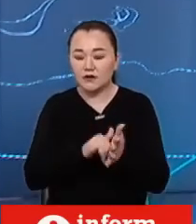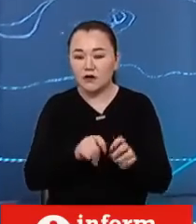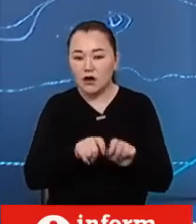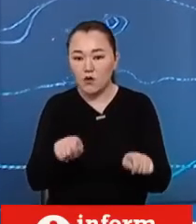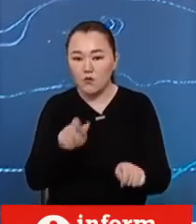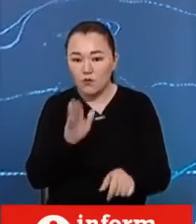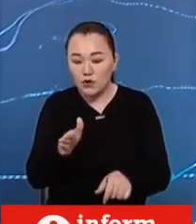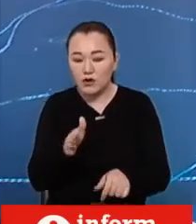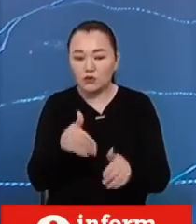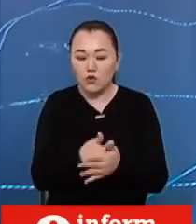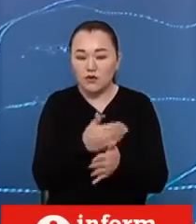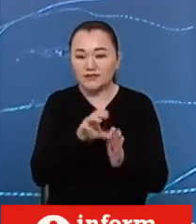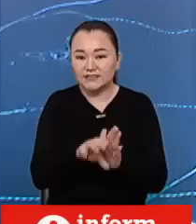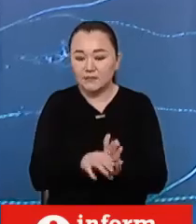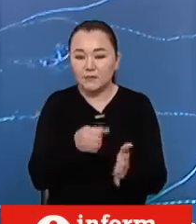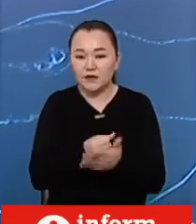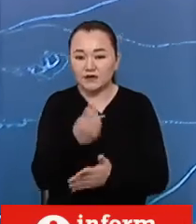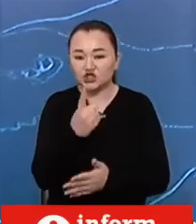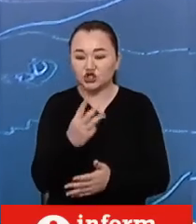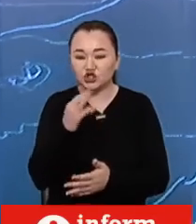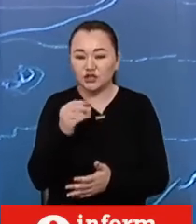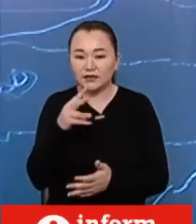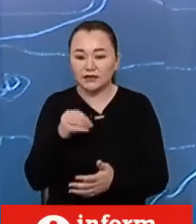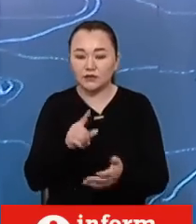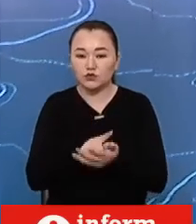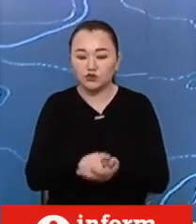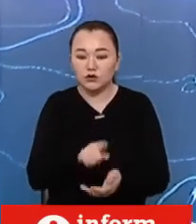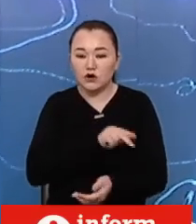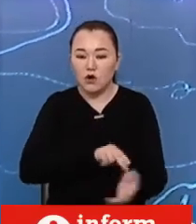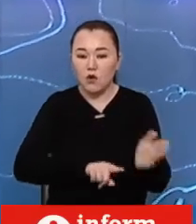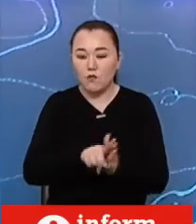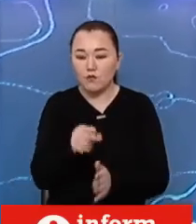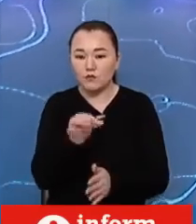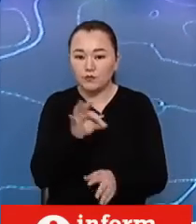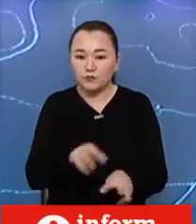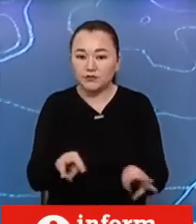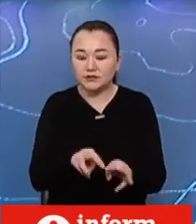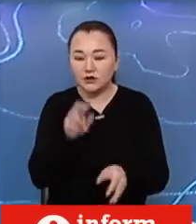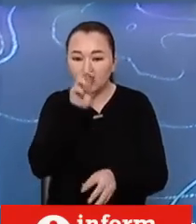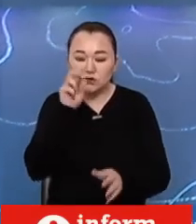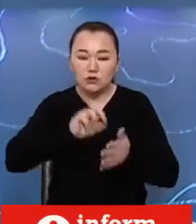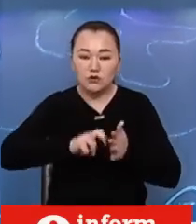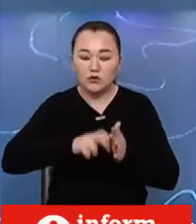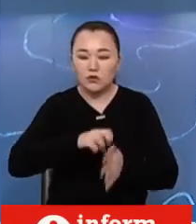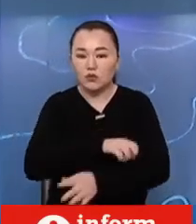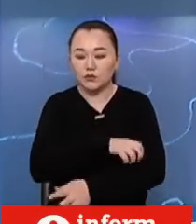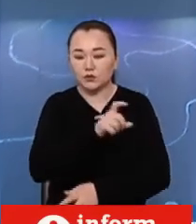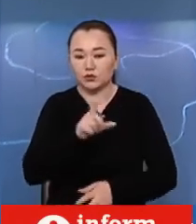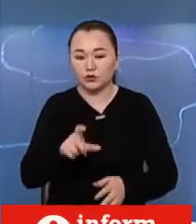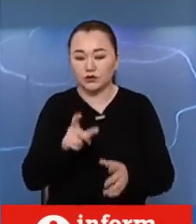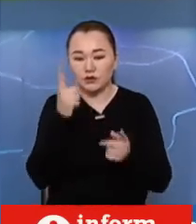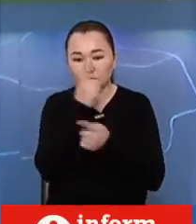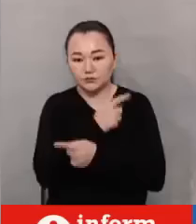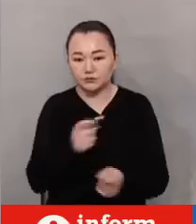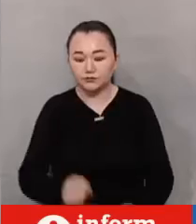жатыр. Жаңа жүйе 1 шілдеге дейін іске қосылуы тиіс. Бұл туралы Қаржы министрлігінің мемлекеттік кірістер комитетінің өкілдері